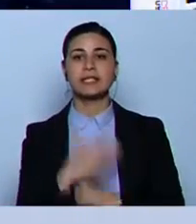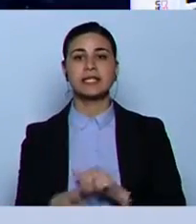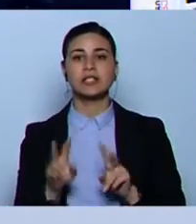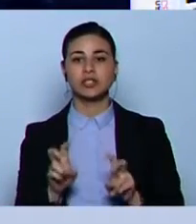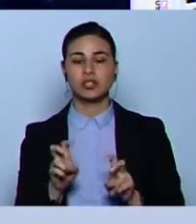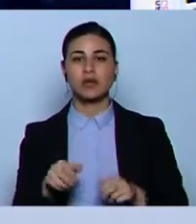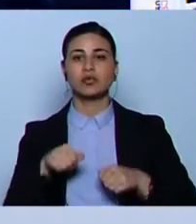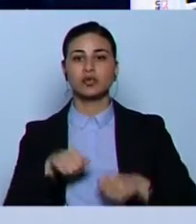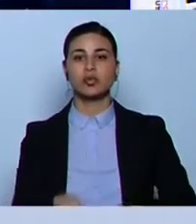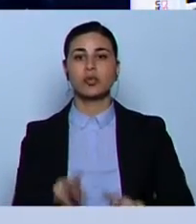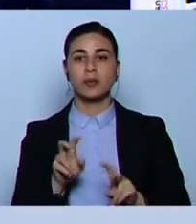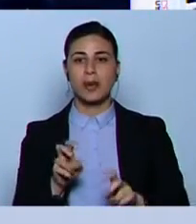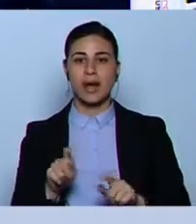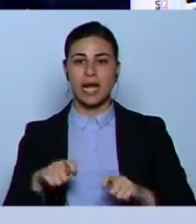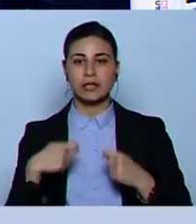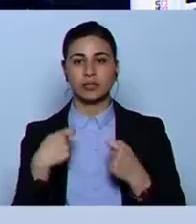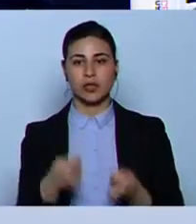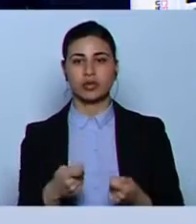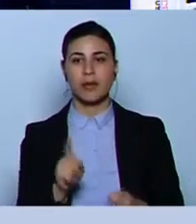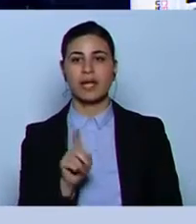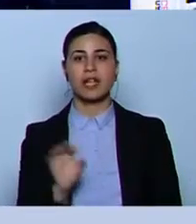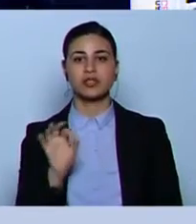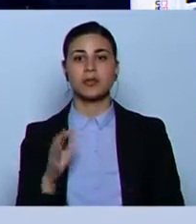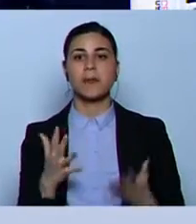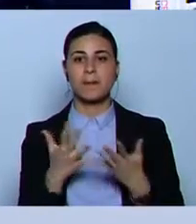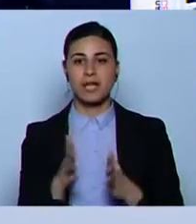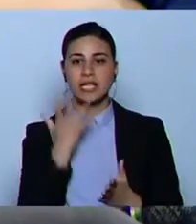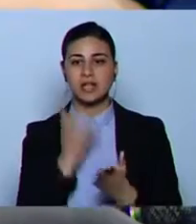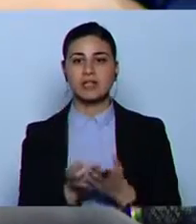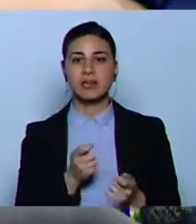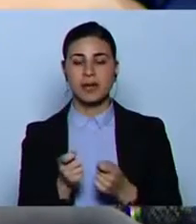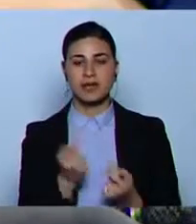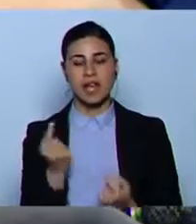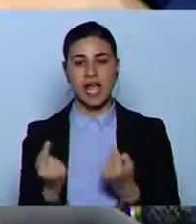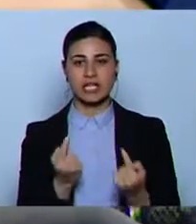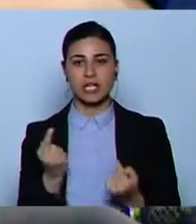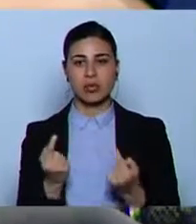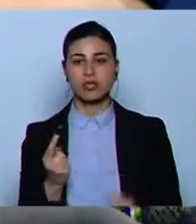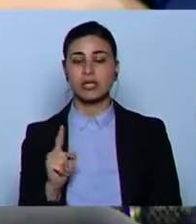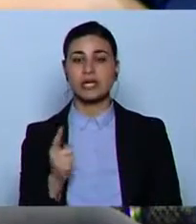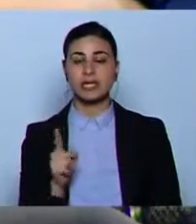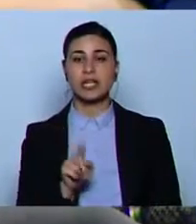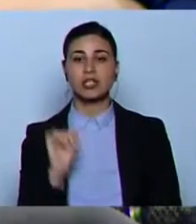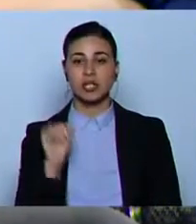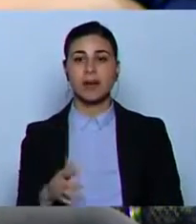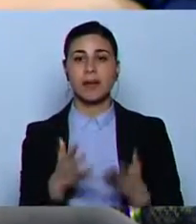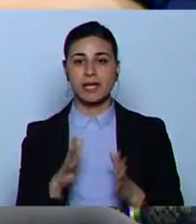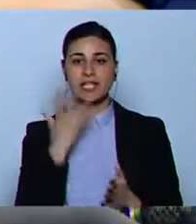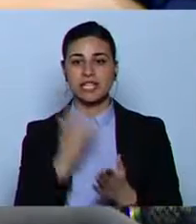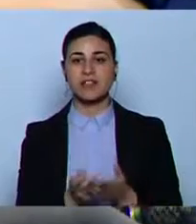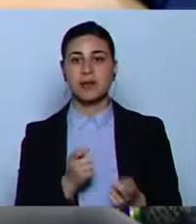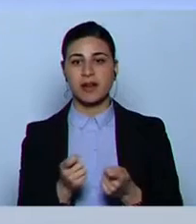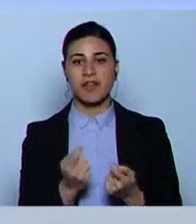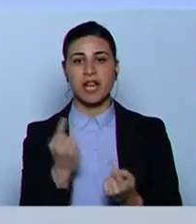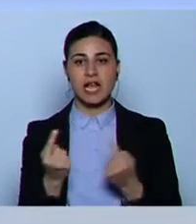ნიშნავს უფლებამოსილებების გადმოცემა, რაც შეიძლება მეტი თვითმართველი ერთეული, რადგან რაც შეიძლება მეტი თვითმართველი